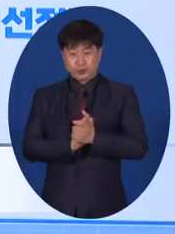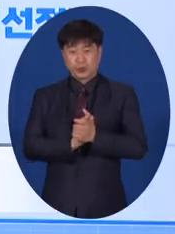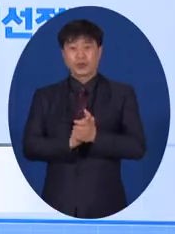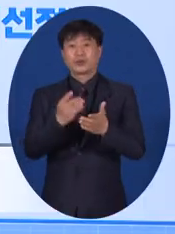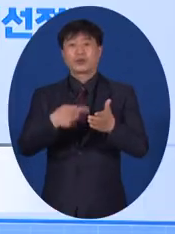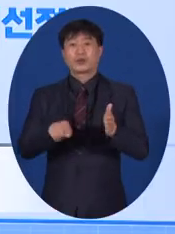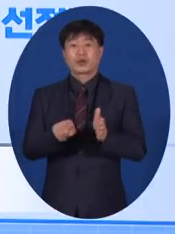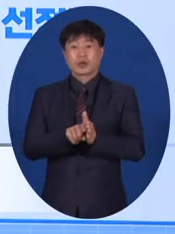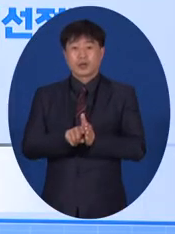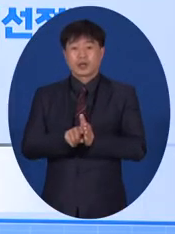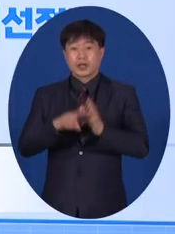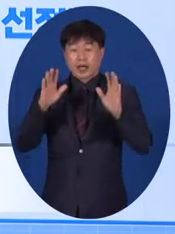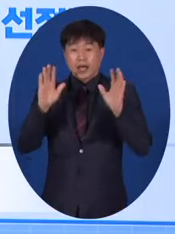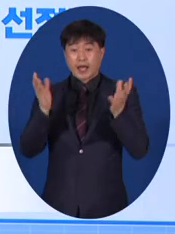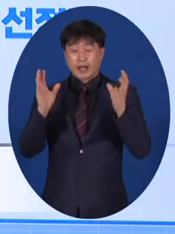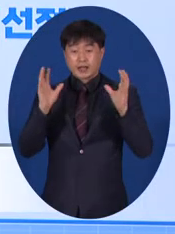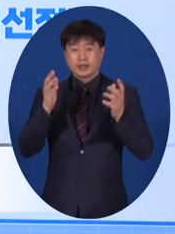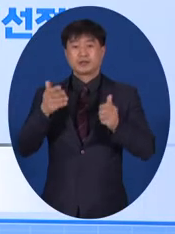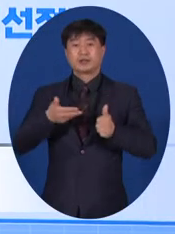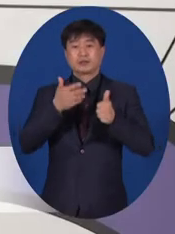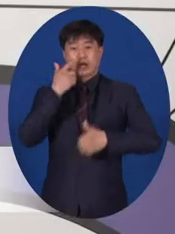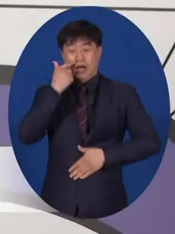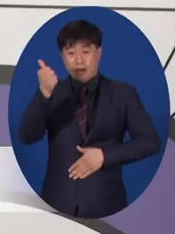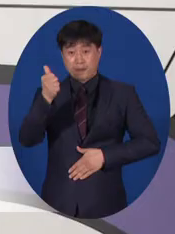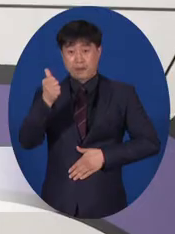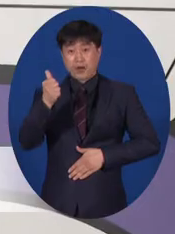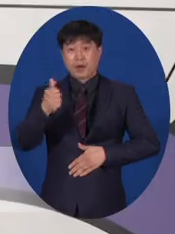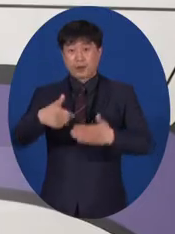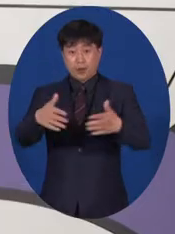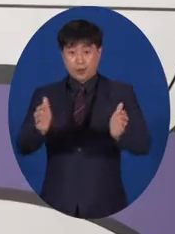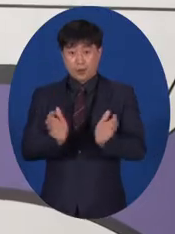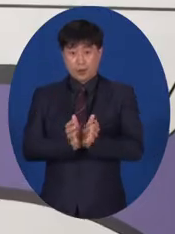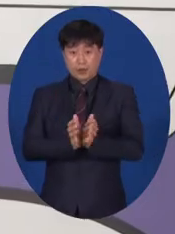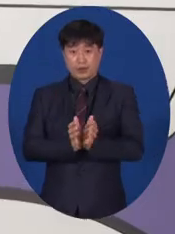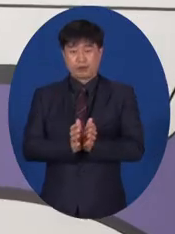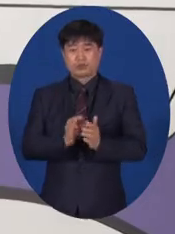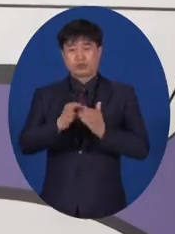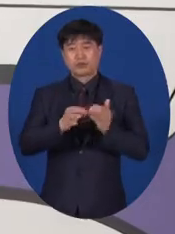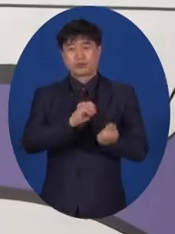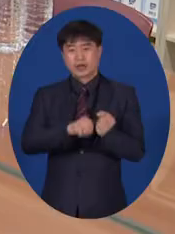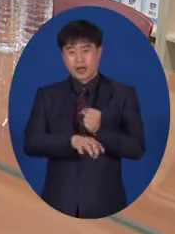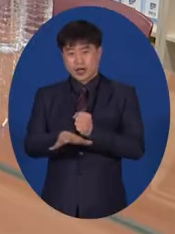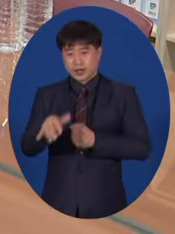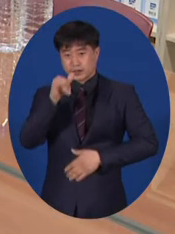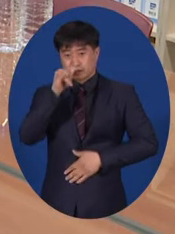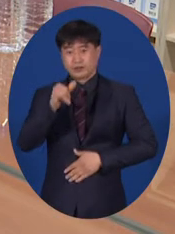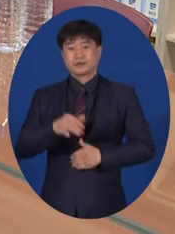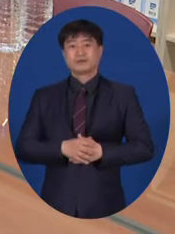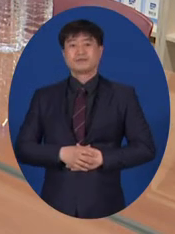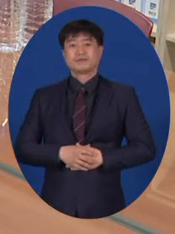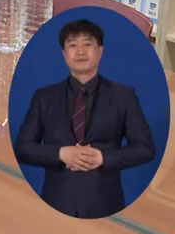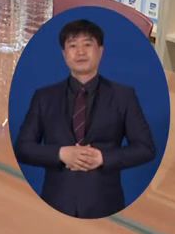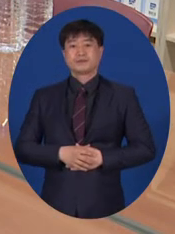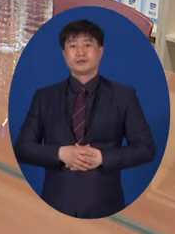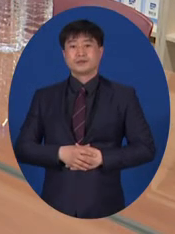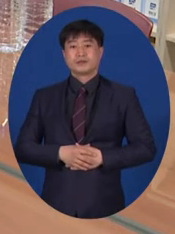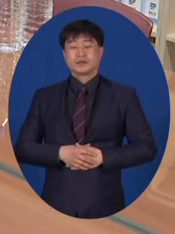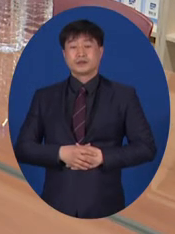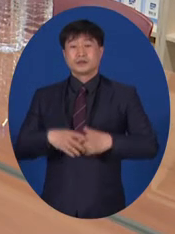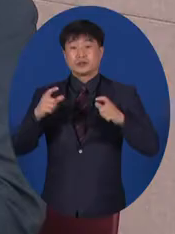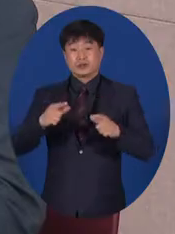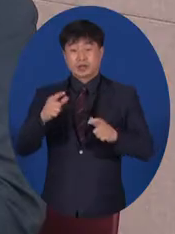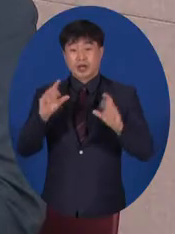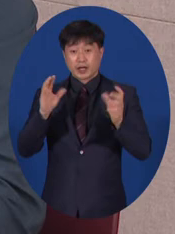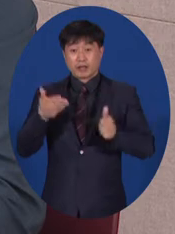수 있도록 육아 대디들의 온오프라인 동아리 소모임 활동 등 프로그램이 다양하게 구성돼 있습니다. 지역